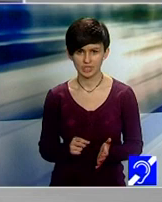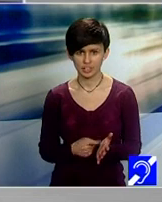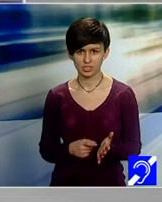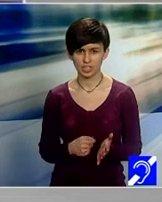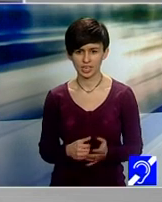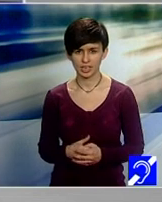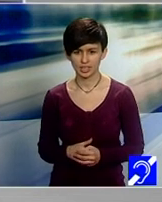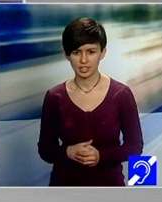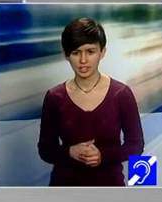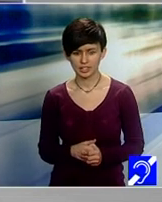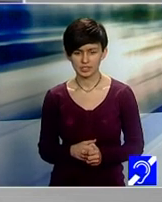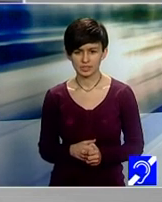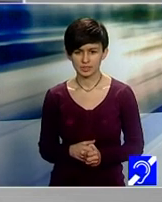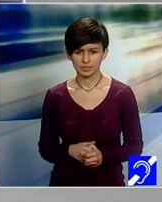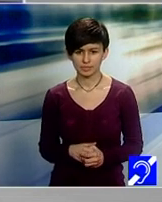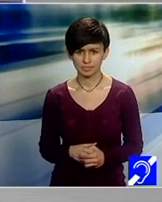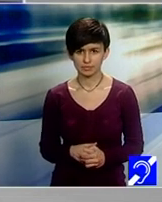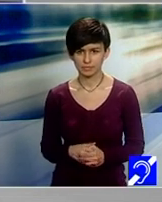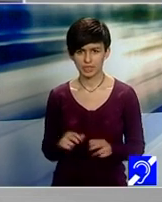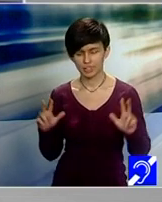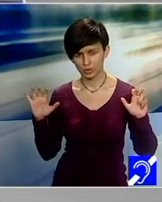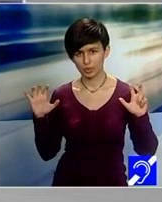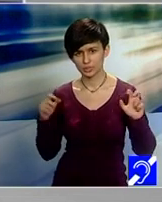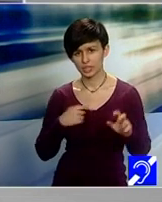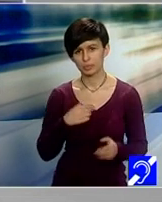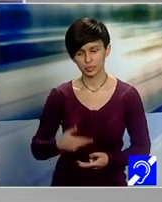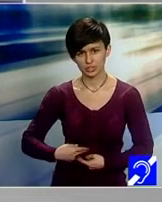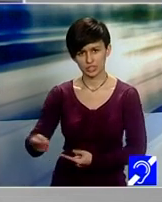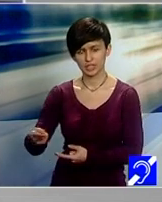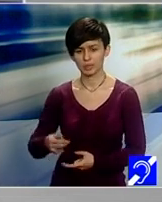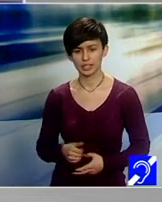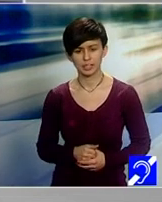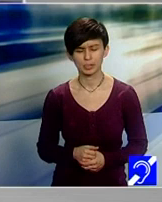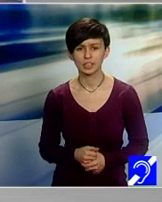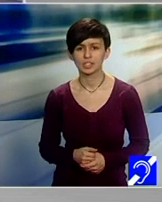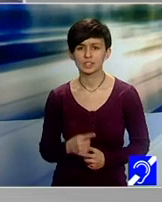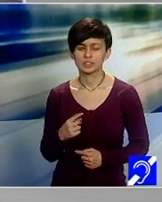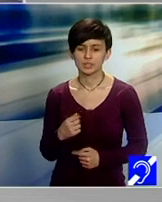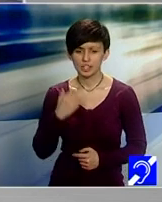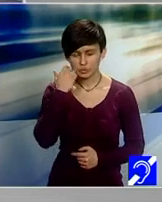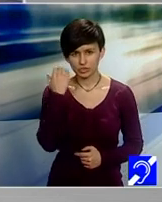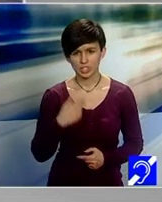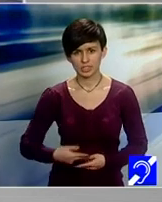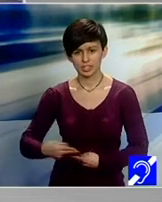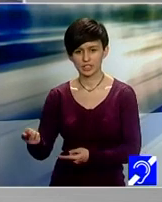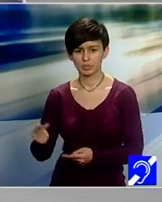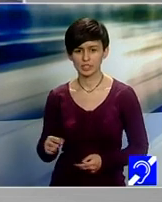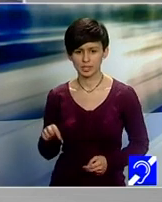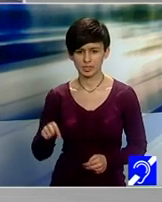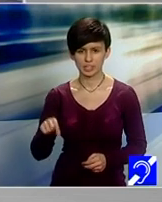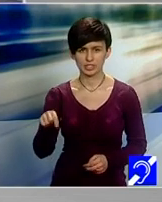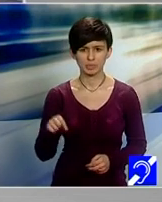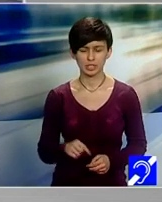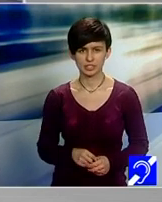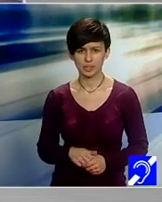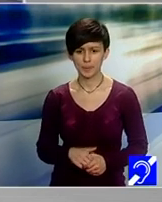să ambalăm și să transmitem. În momentul în care trimitem semințe oamenilor, v-am pregătit și dumneavoastră un